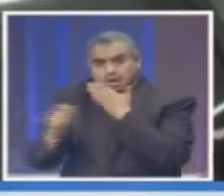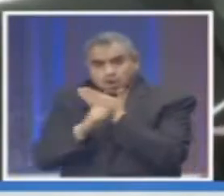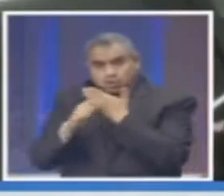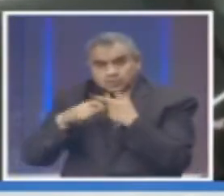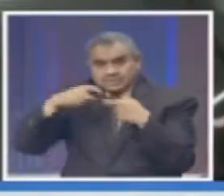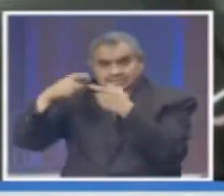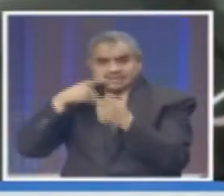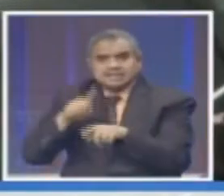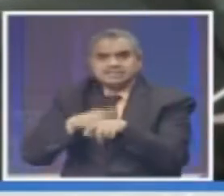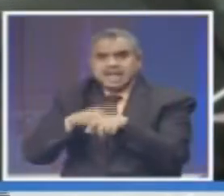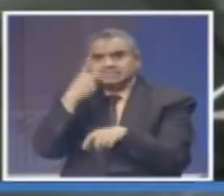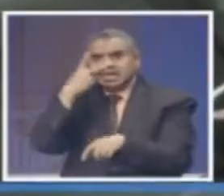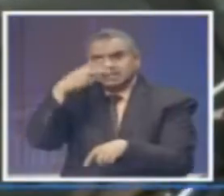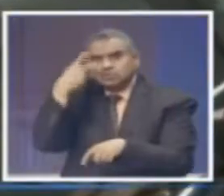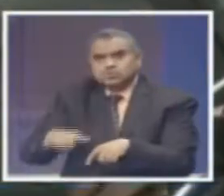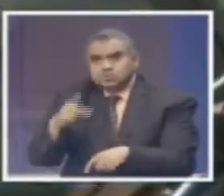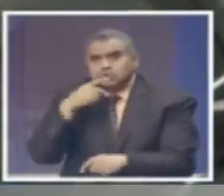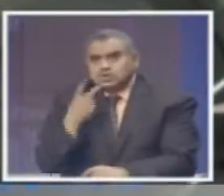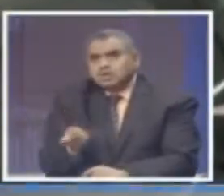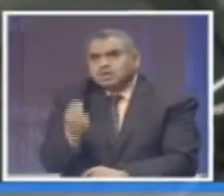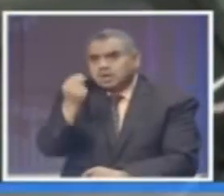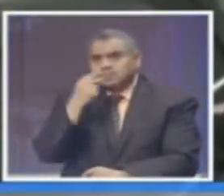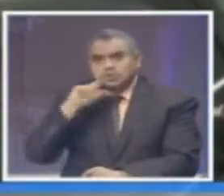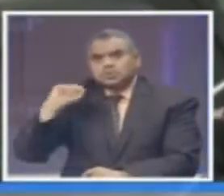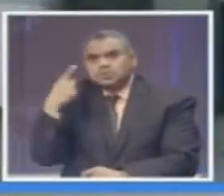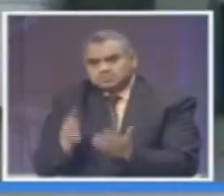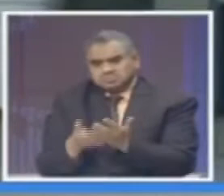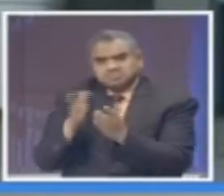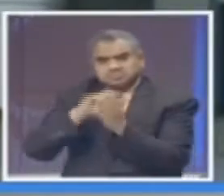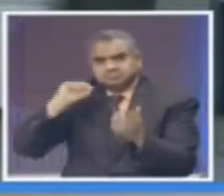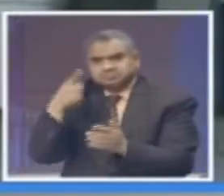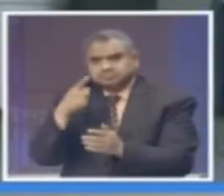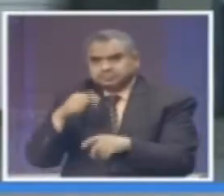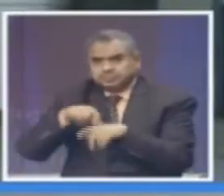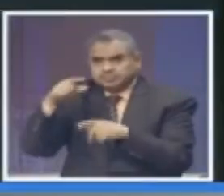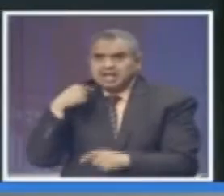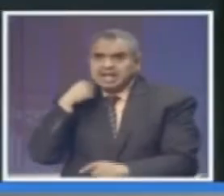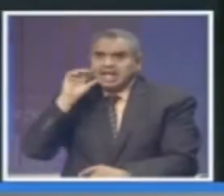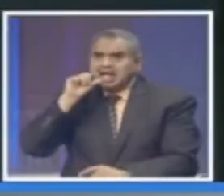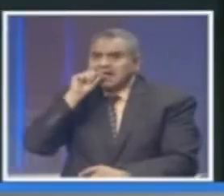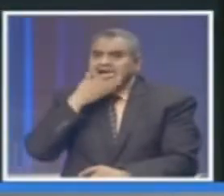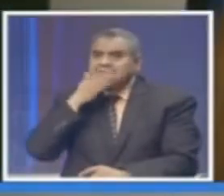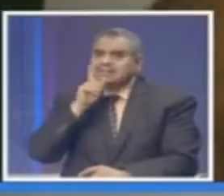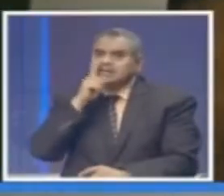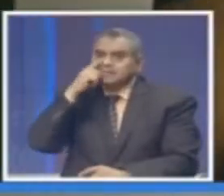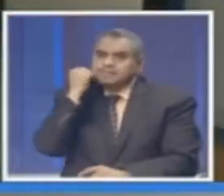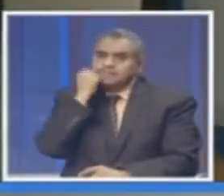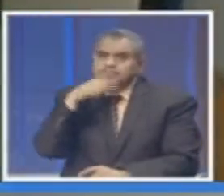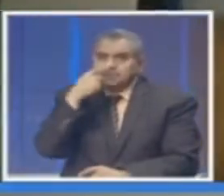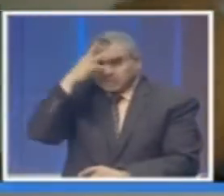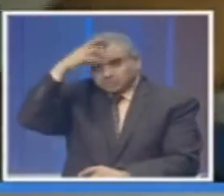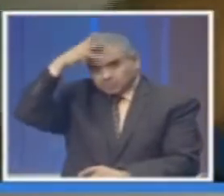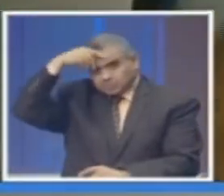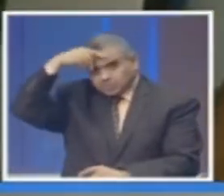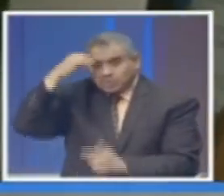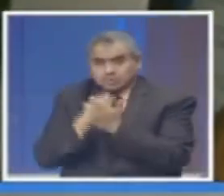ونص. فزمن اللي احنا عندنا هنا الراكب بتوفر عليه وقت كبير جدا. محطة عدلي منصور واحدة من محطات المرحلة الرابعة